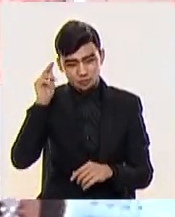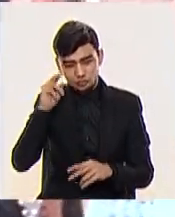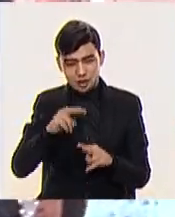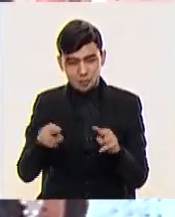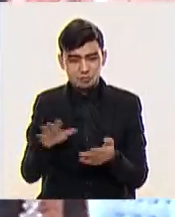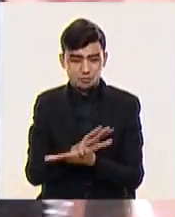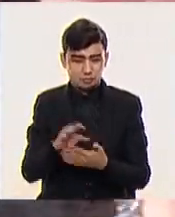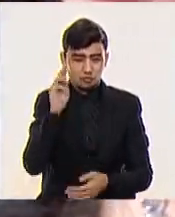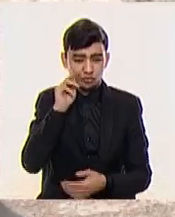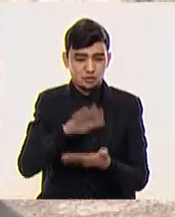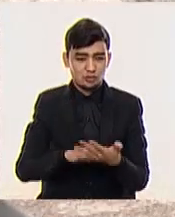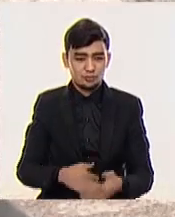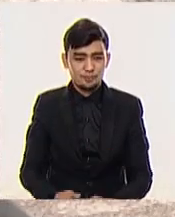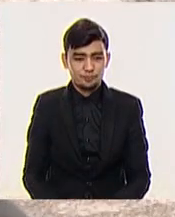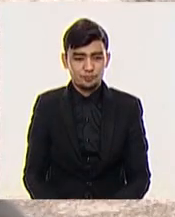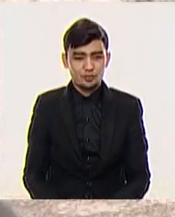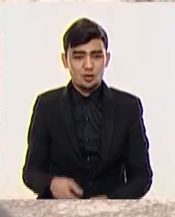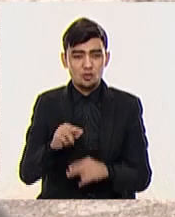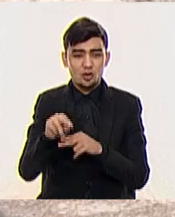останется бесплатным.